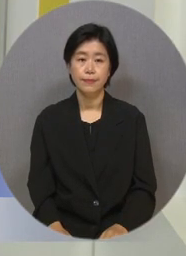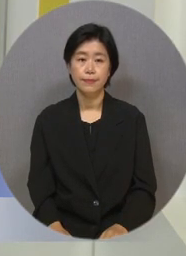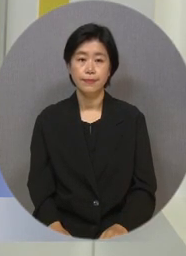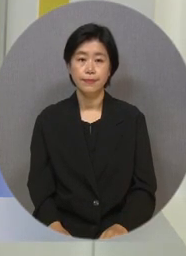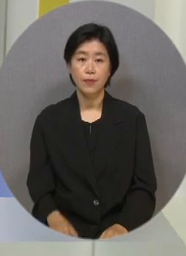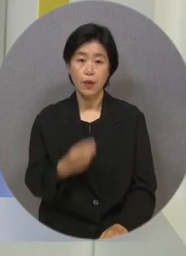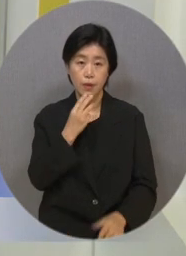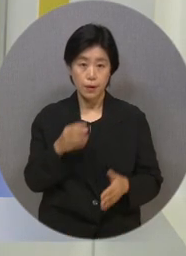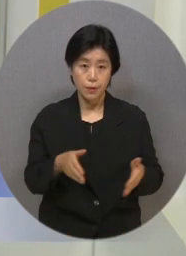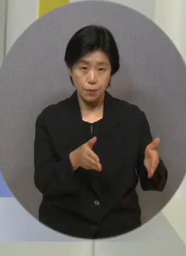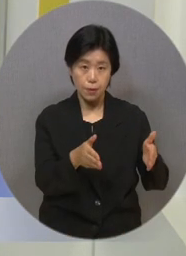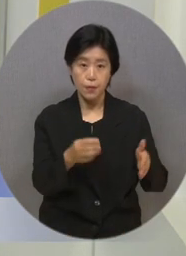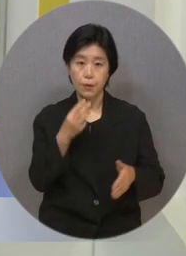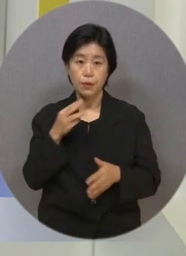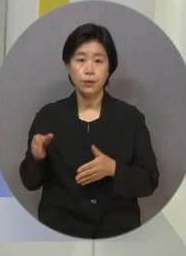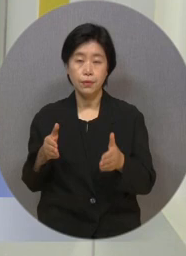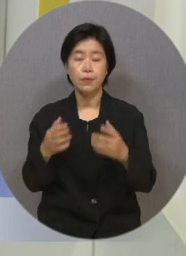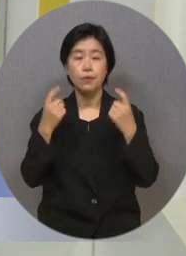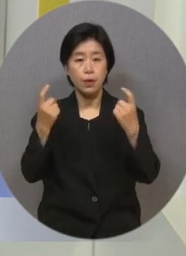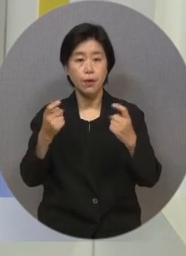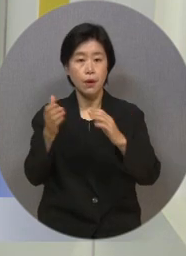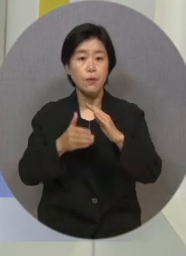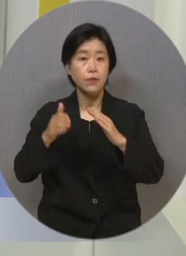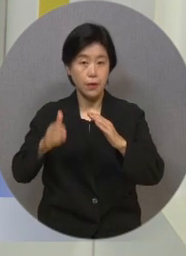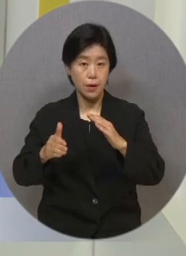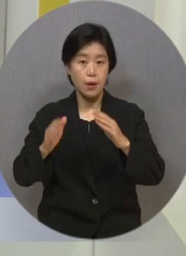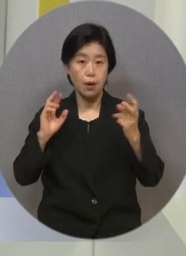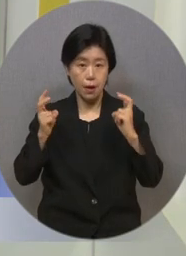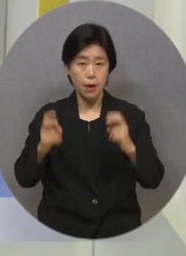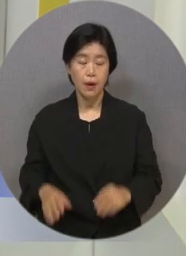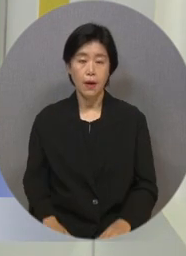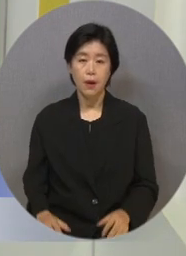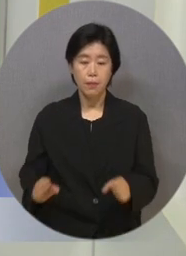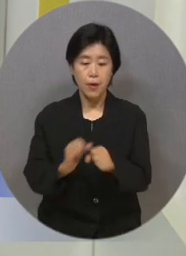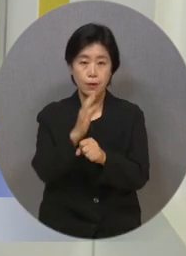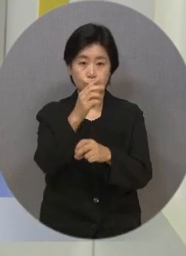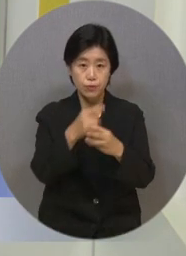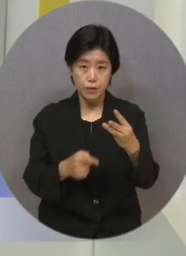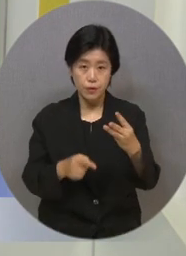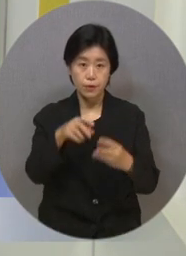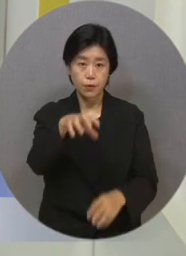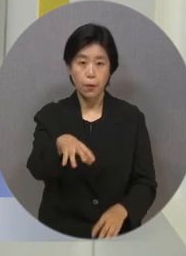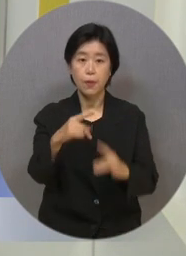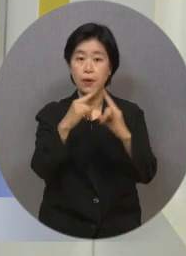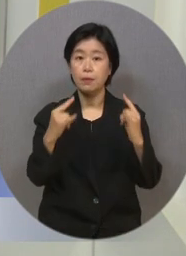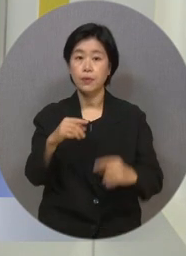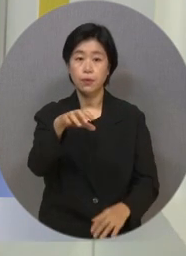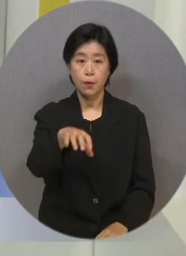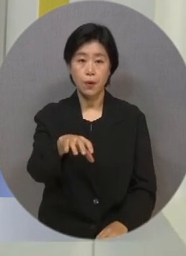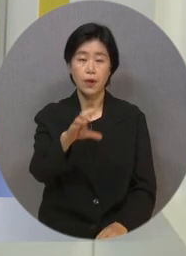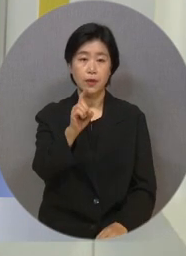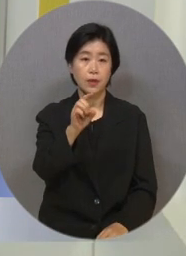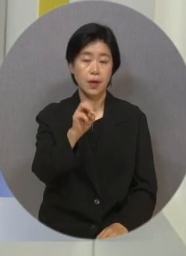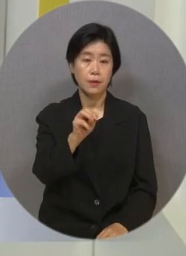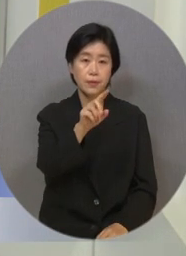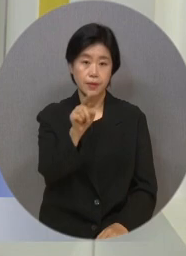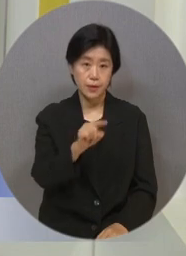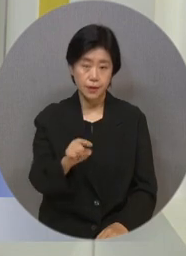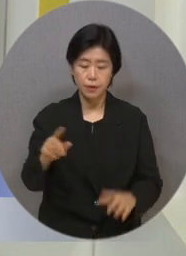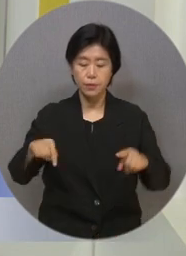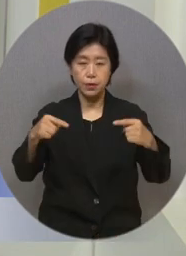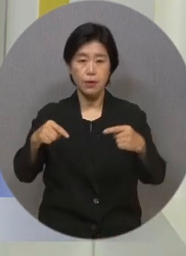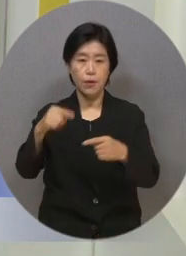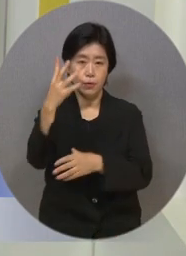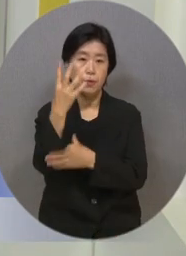다음 뉴스입니다 경기도와 경기의 관광공사가 파주시 캠프 그리브스에서 DMZ 휠체어 농구 대회를